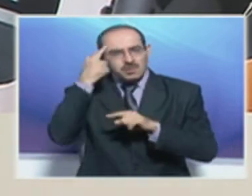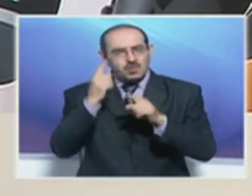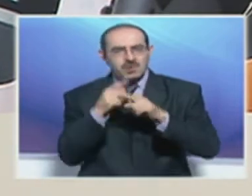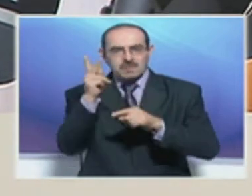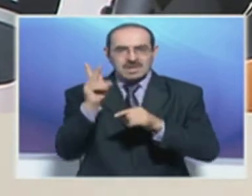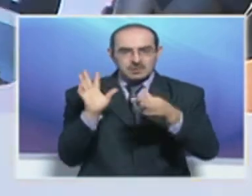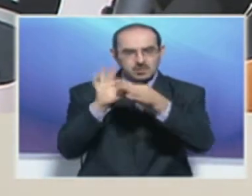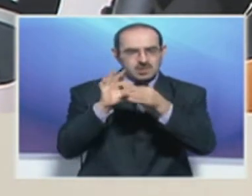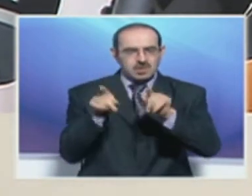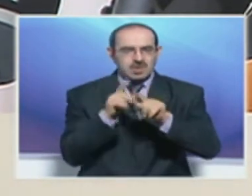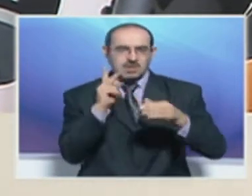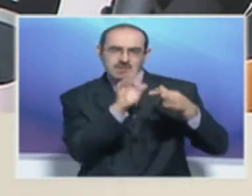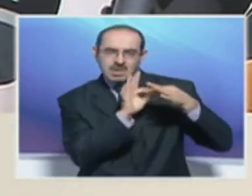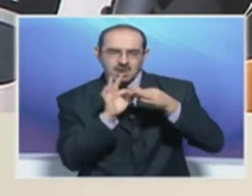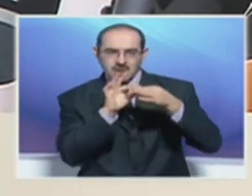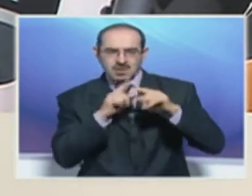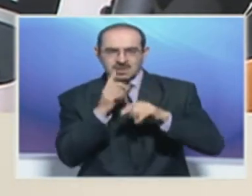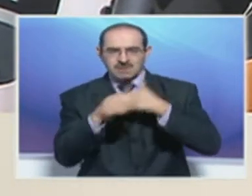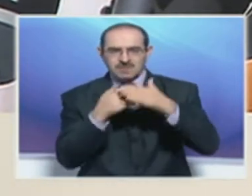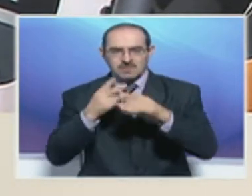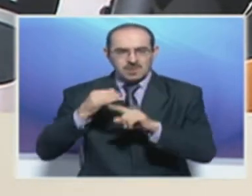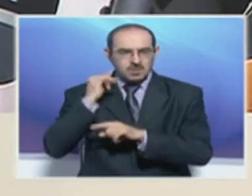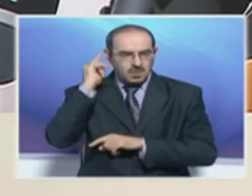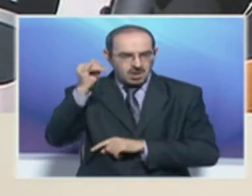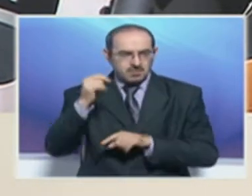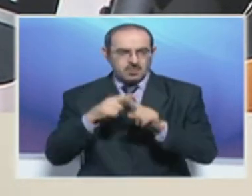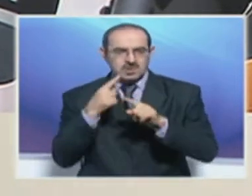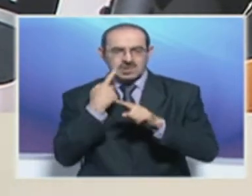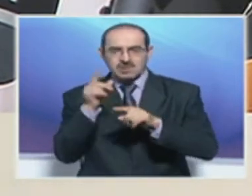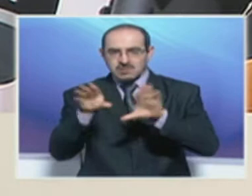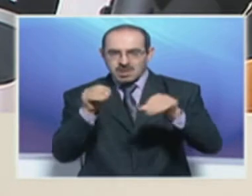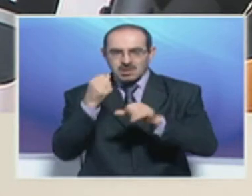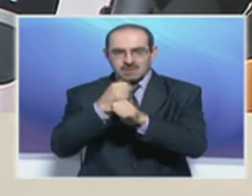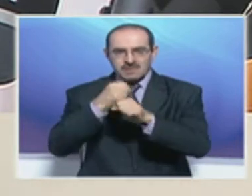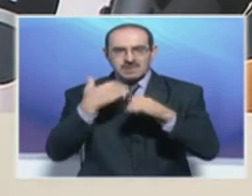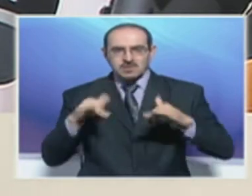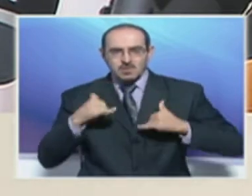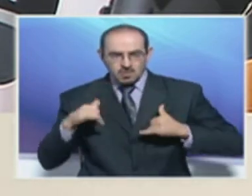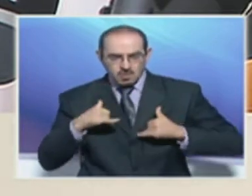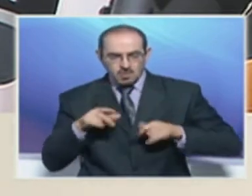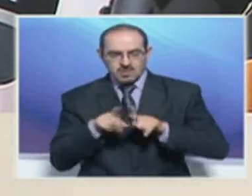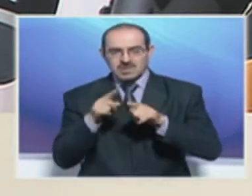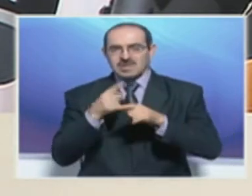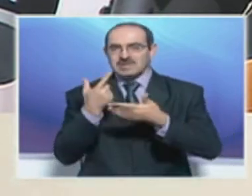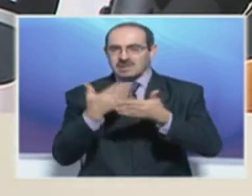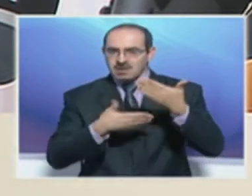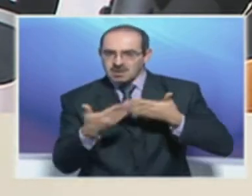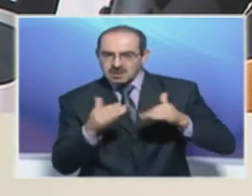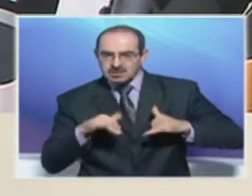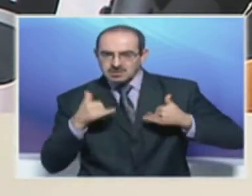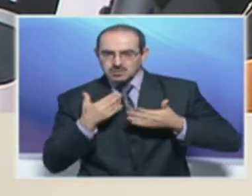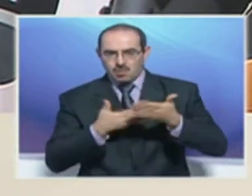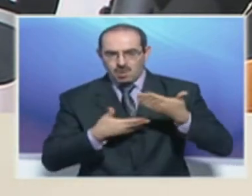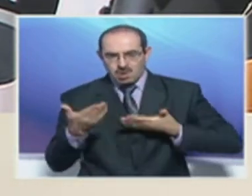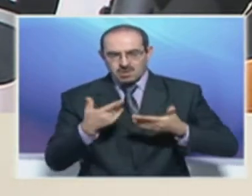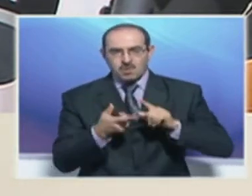partenariat, notamment tout ce qui touche au développement durable, tout ce qui touche à l'emploi de la jeunesse, tout ce qui touche aux échanges entre les deux rives dans le